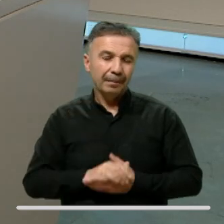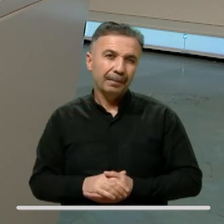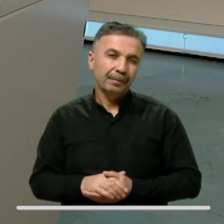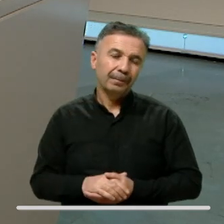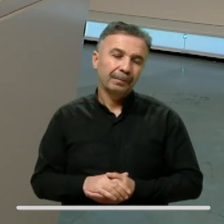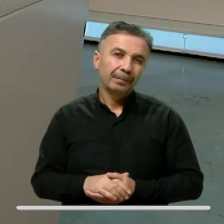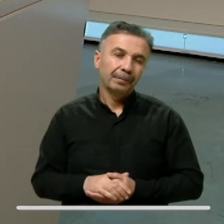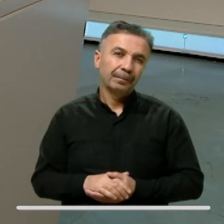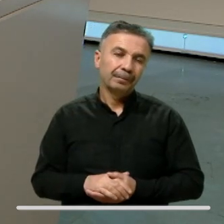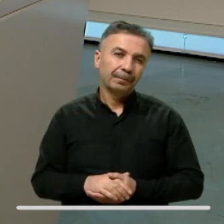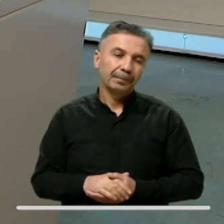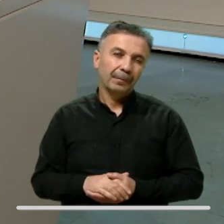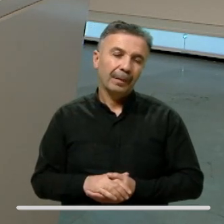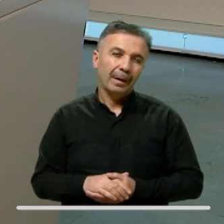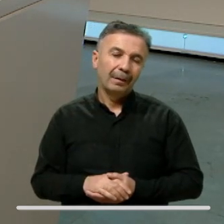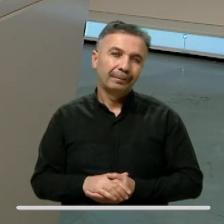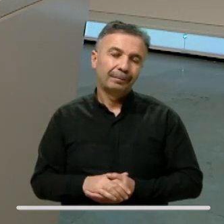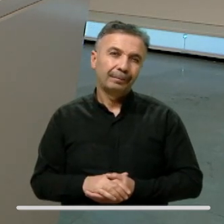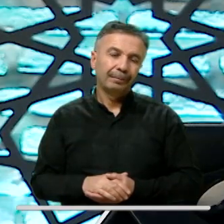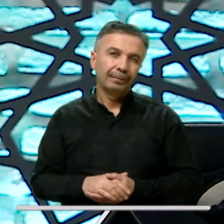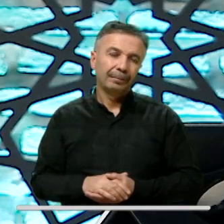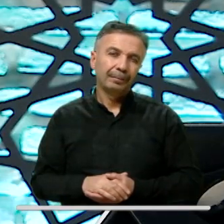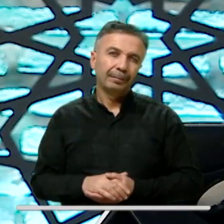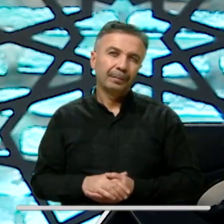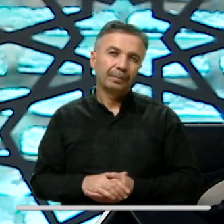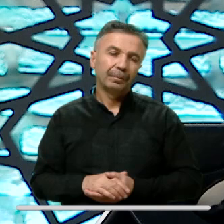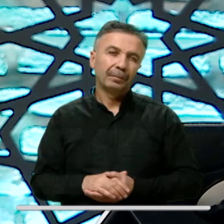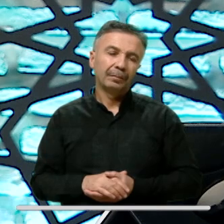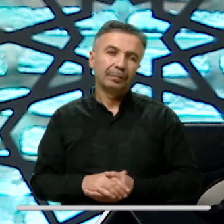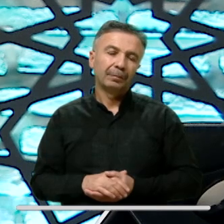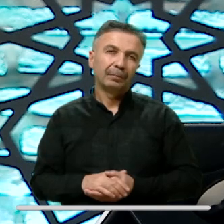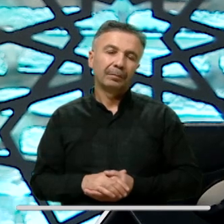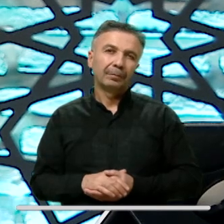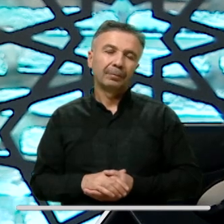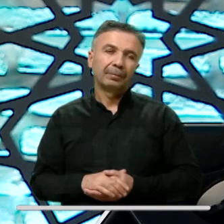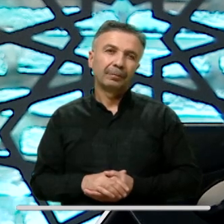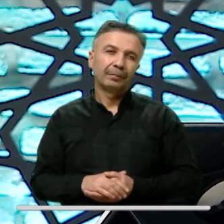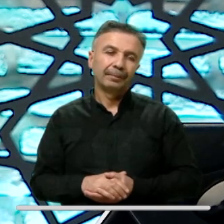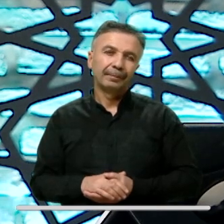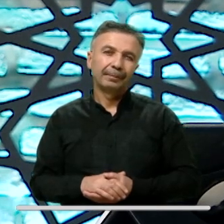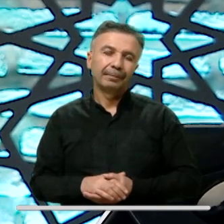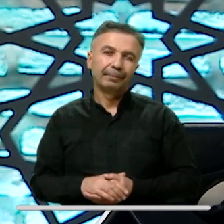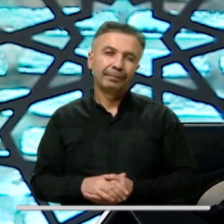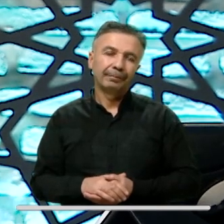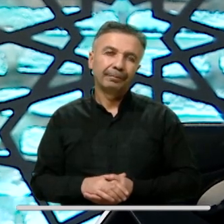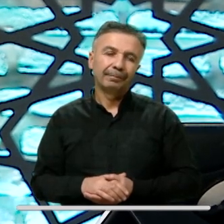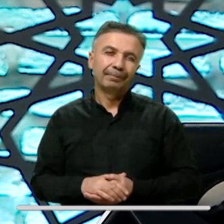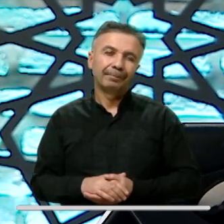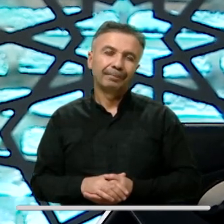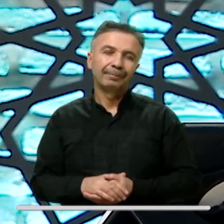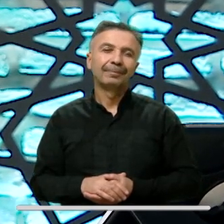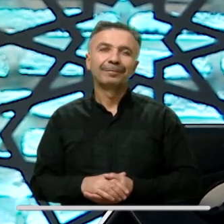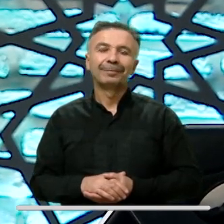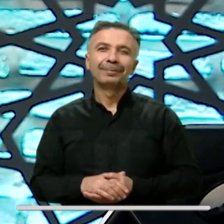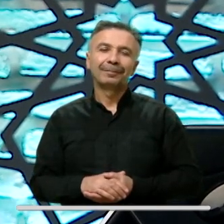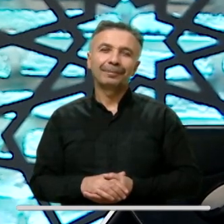evden eve getirilip komşulardan helallik alma konusunda hocam ne diyecek? Ben de merak ettim. Yaygın bir uygulama çünkü. Ağrı'ya selam